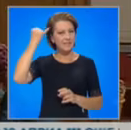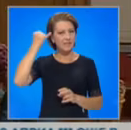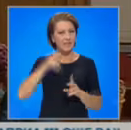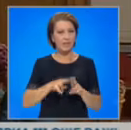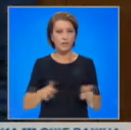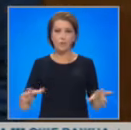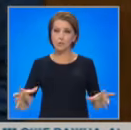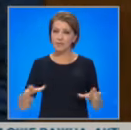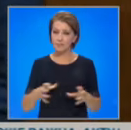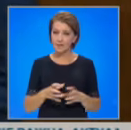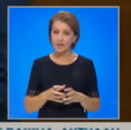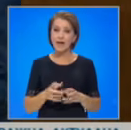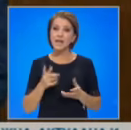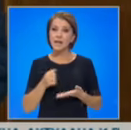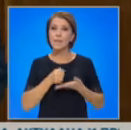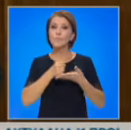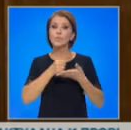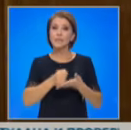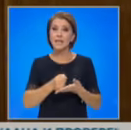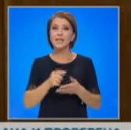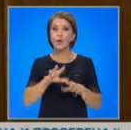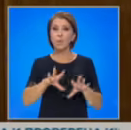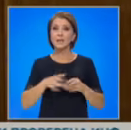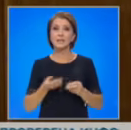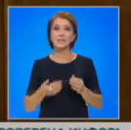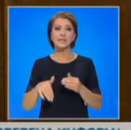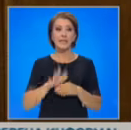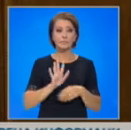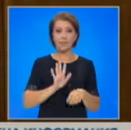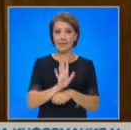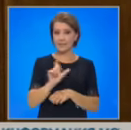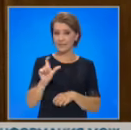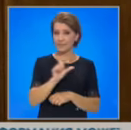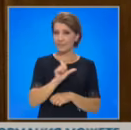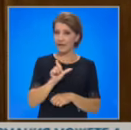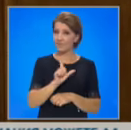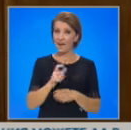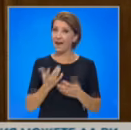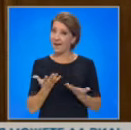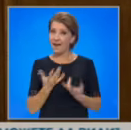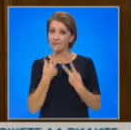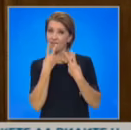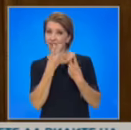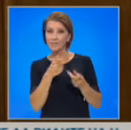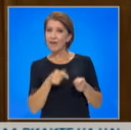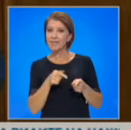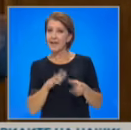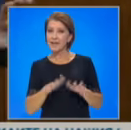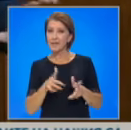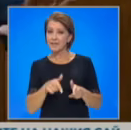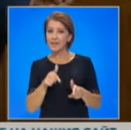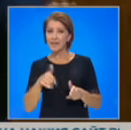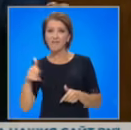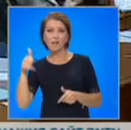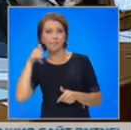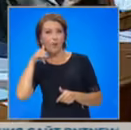обаждания бюджета да бъде прият след 15 септември? Айде да видим дали има такива телефонни обаждания, защото за